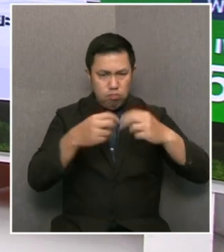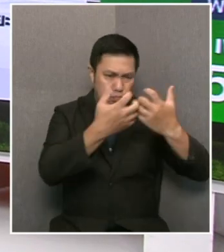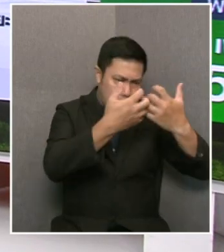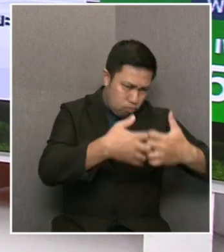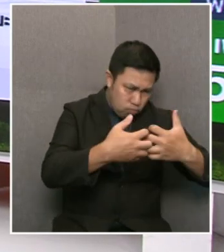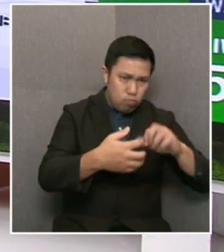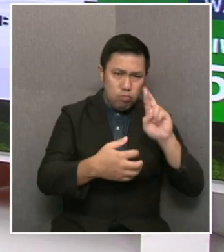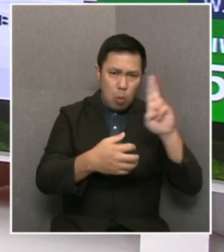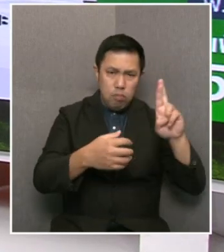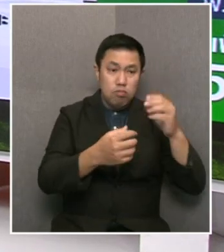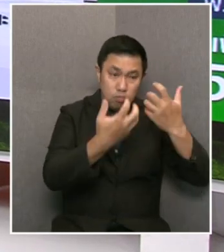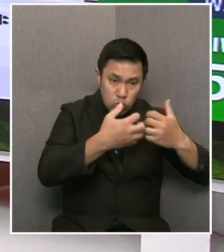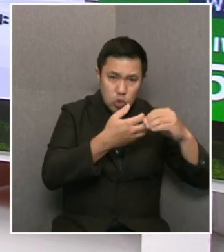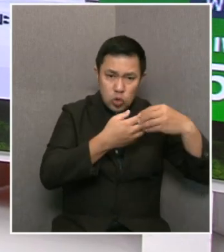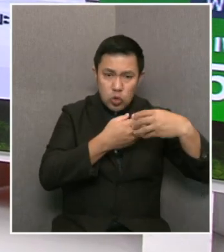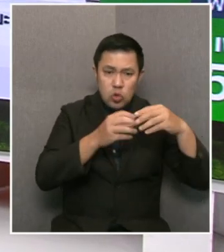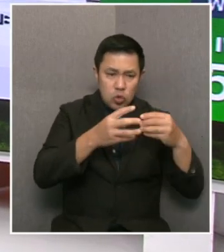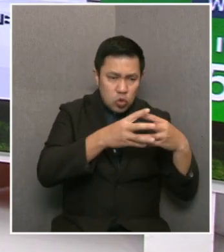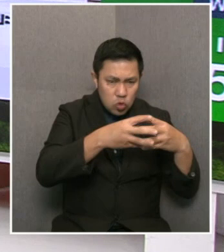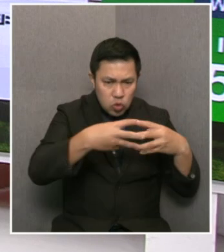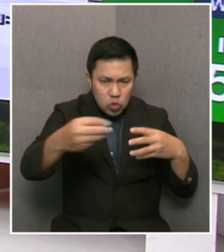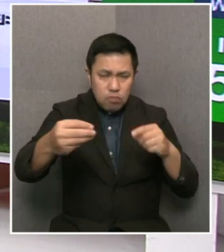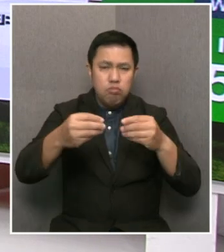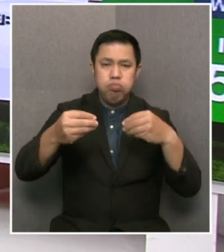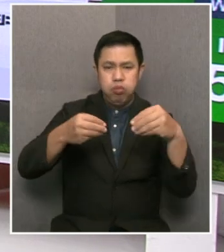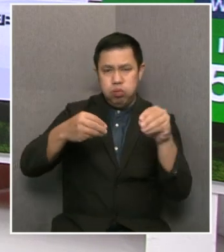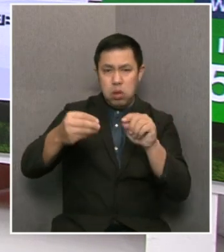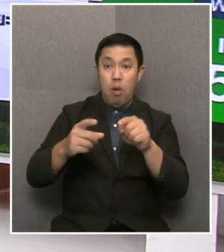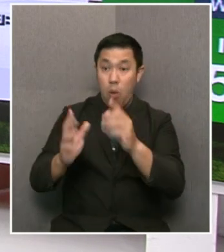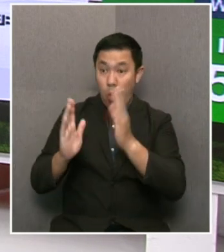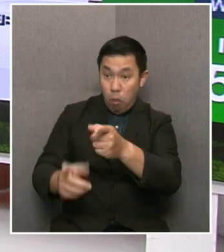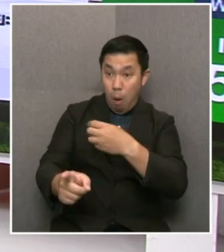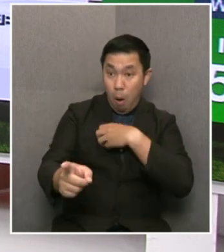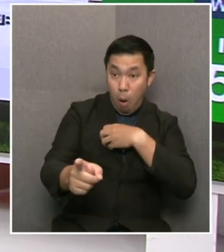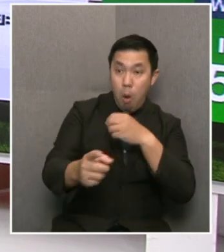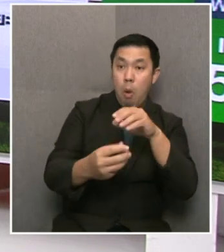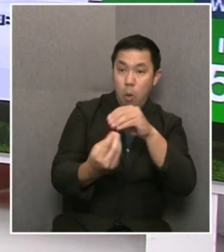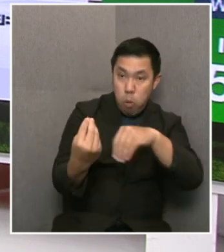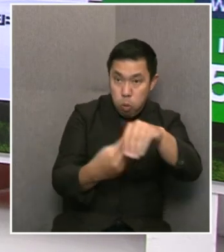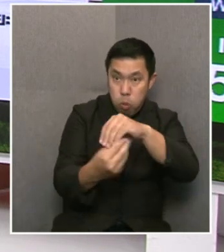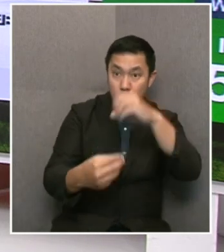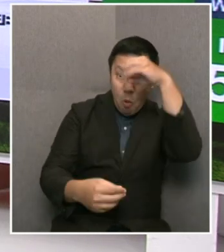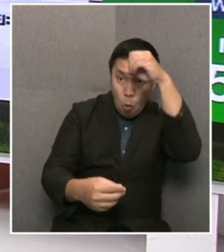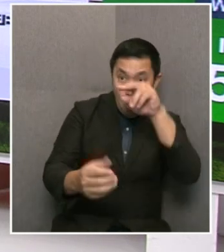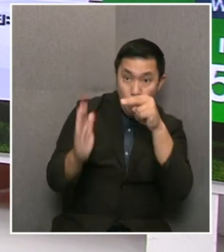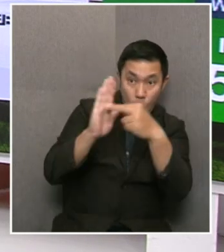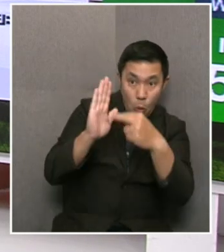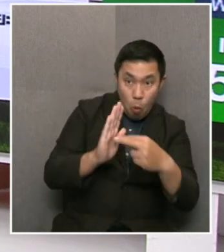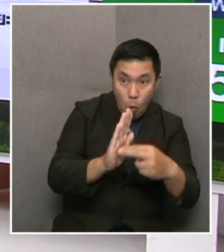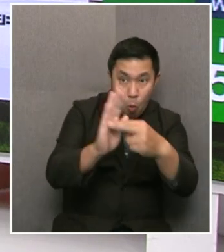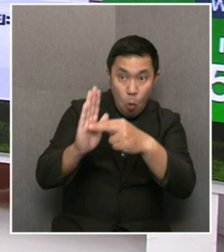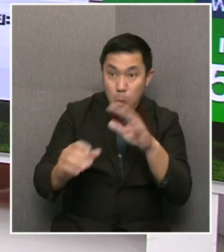ระบบส่งให้ยืดหยุ่นแล้วก็เพียงพอต่อความต้องการใช้ของคนในประเทศนั่นเองนะคะ